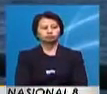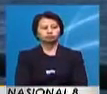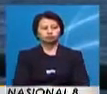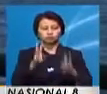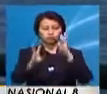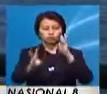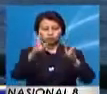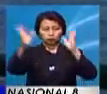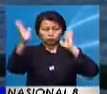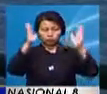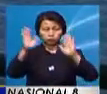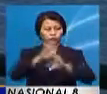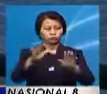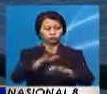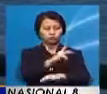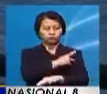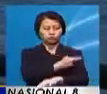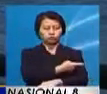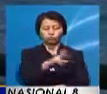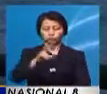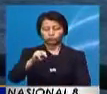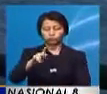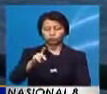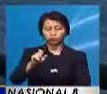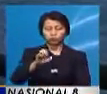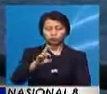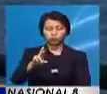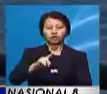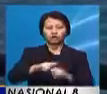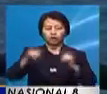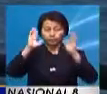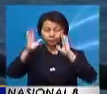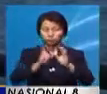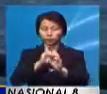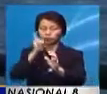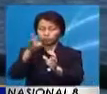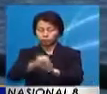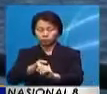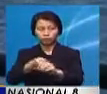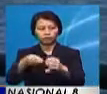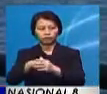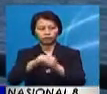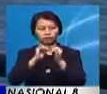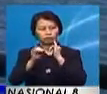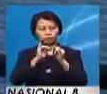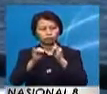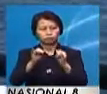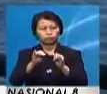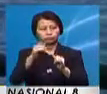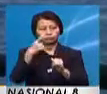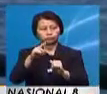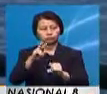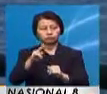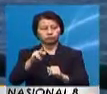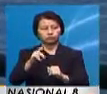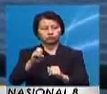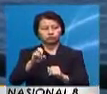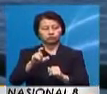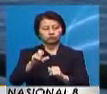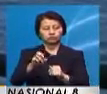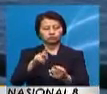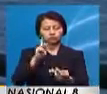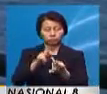Walaupun Malaysia bukan sebuah negara kuasa nuklear dunia, tetapi penglibatan Malaysia di dalam sidang kemuncak keselamatan nuklear ini adalah